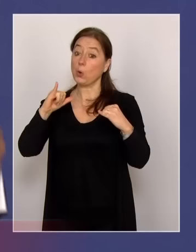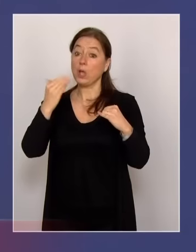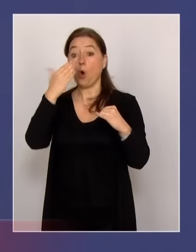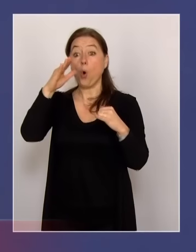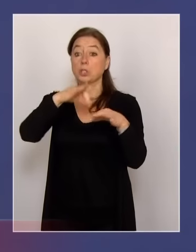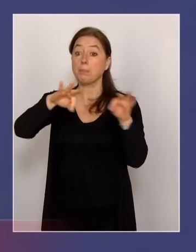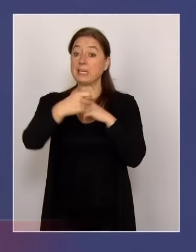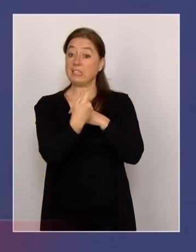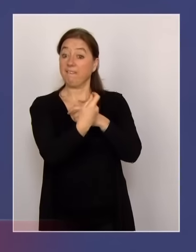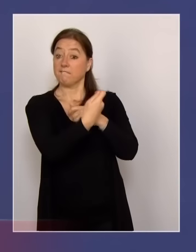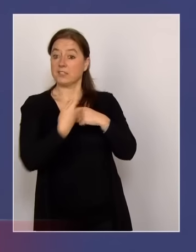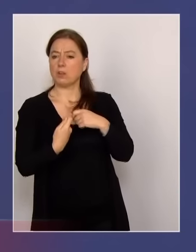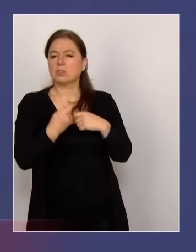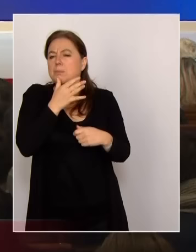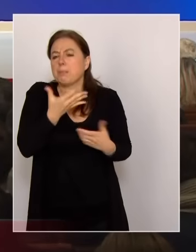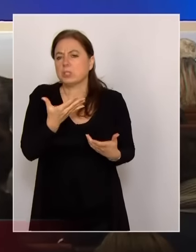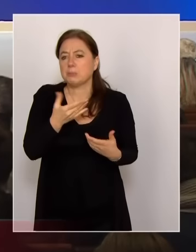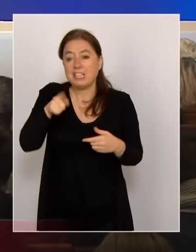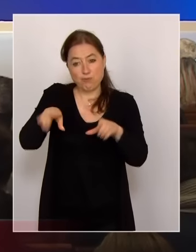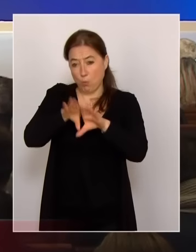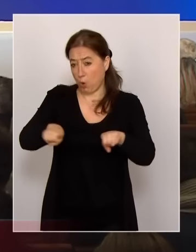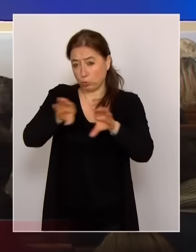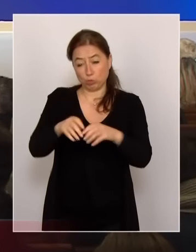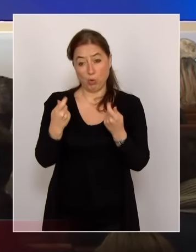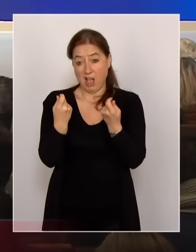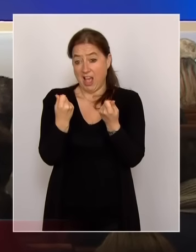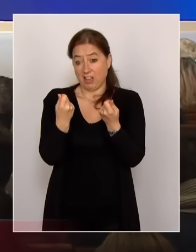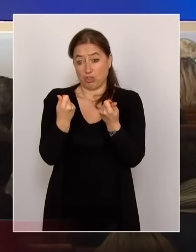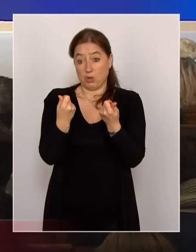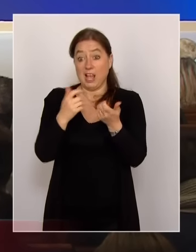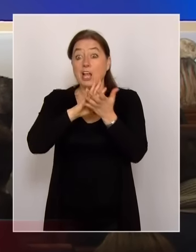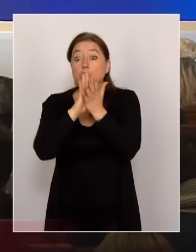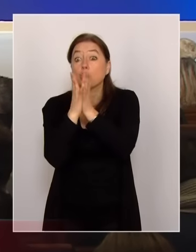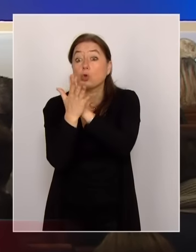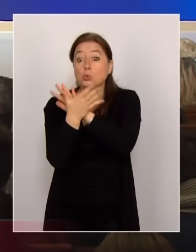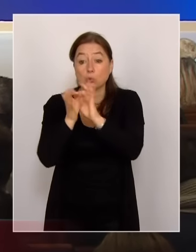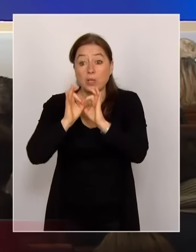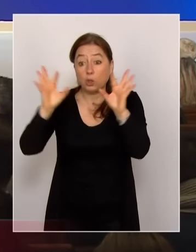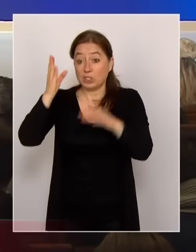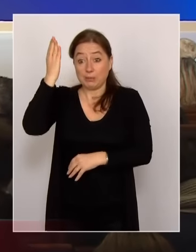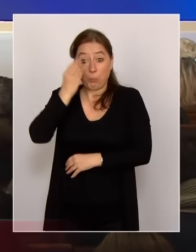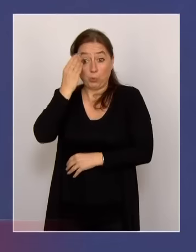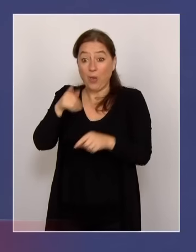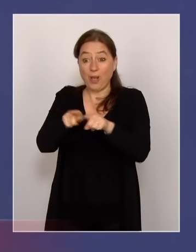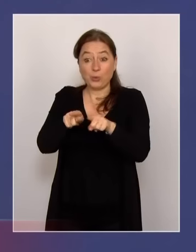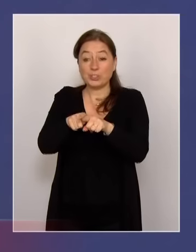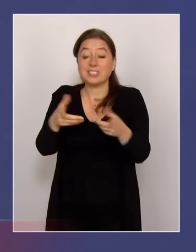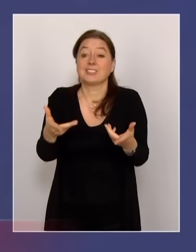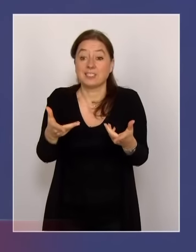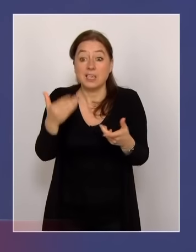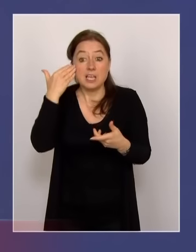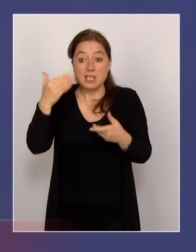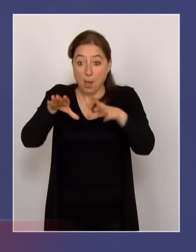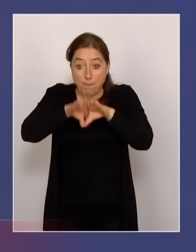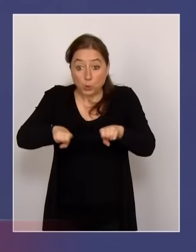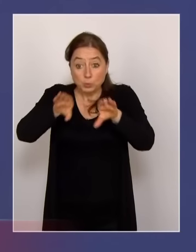Il n'y a pas non plus de transition écologique sans modèle économique solide et il n pas de modèle social qui est une force des Européens si on ne produit pas